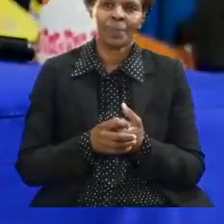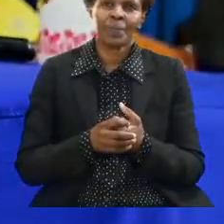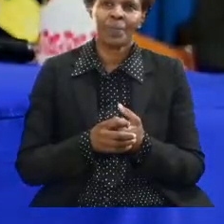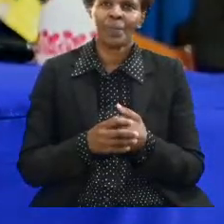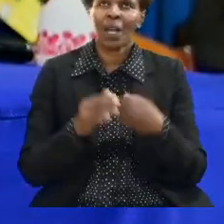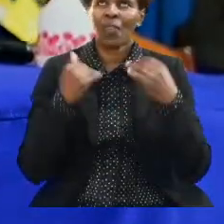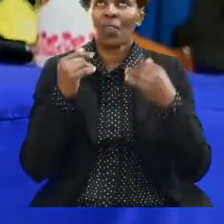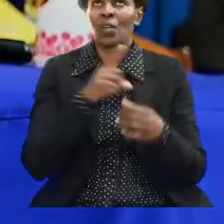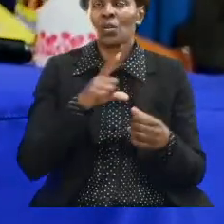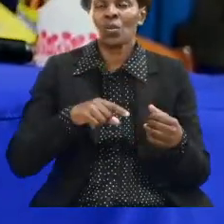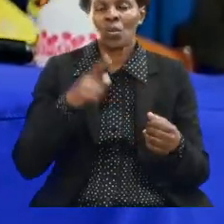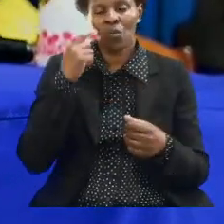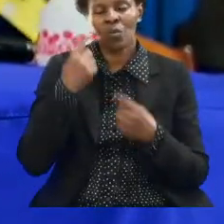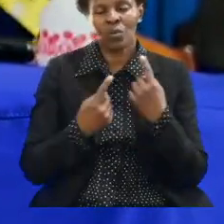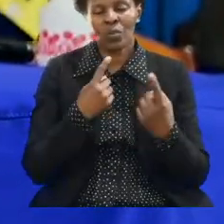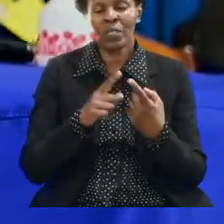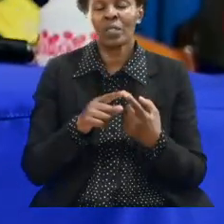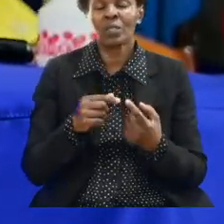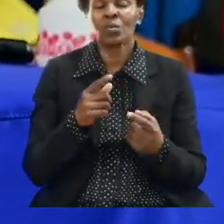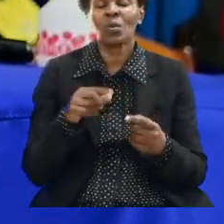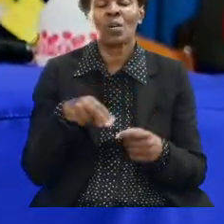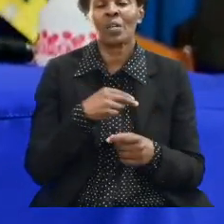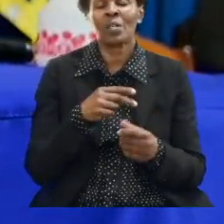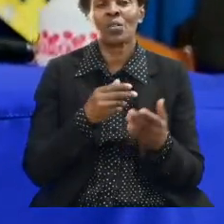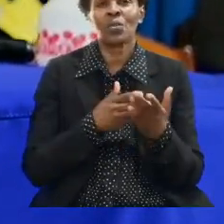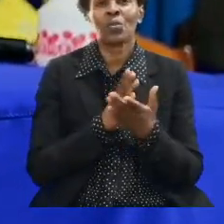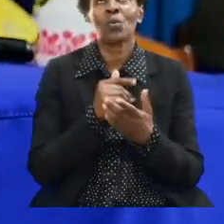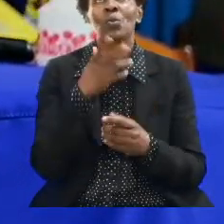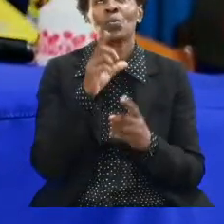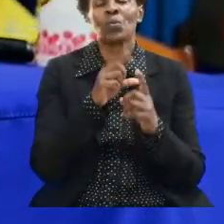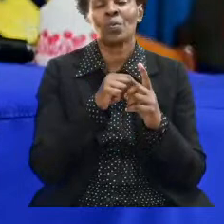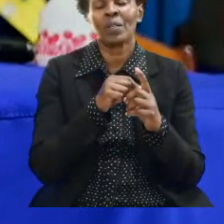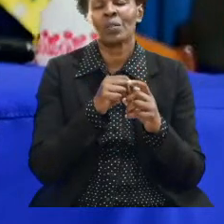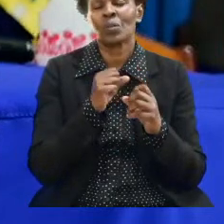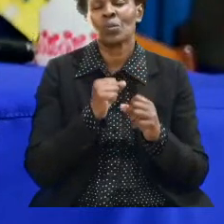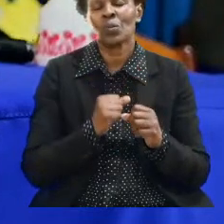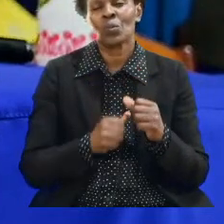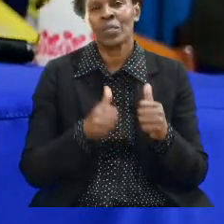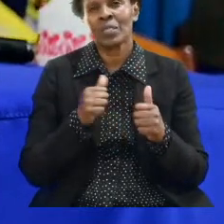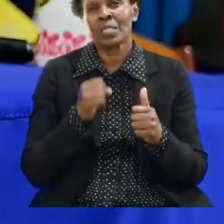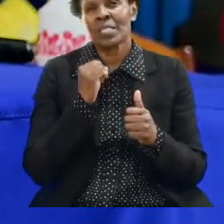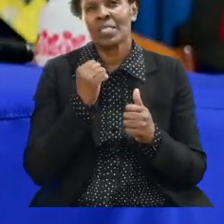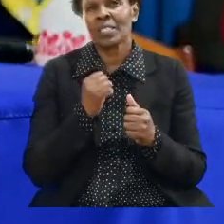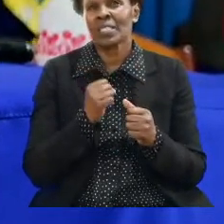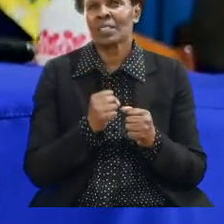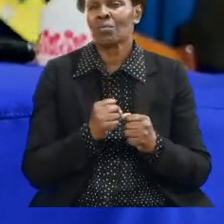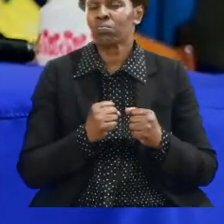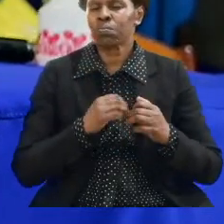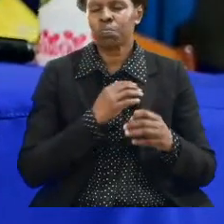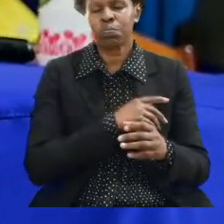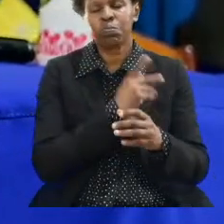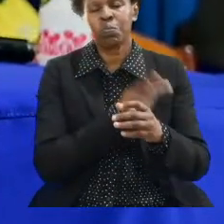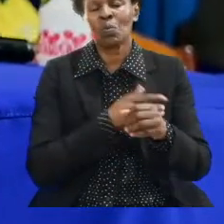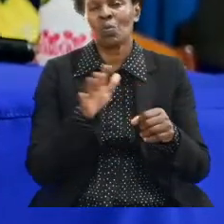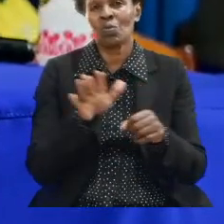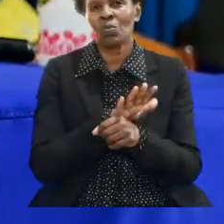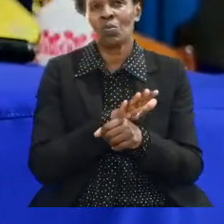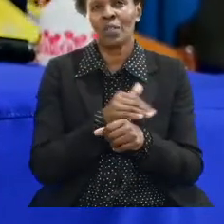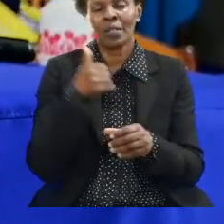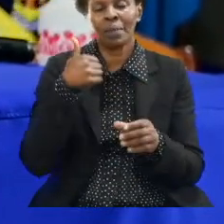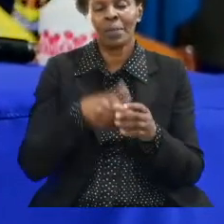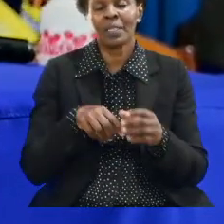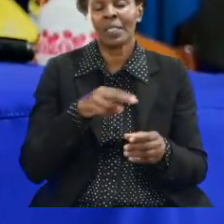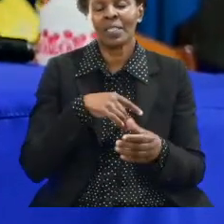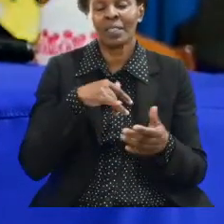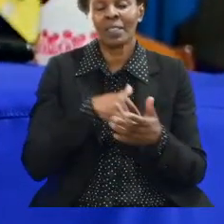Thengiũ Mwathani nĩ gũtwarĩria na kiugo gĩaku kĩna hinya ma. Wa turirikania ati ni